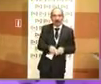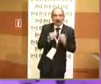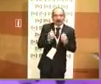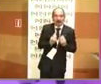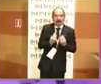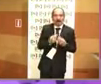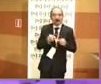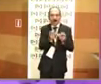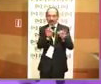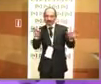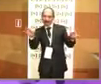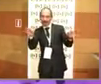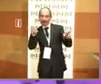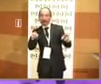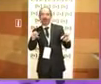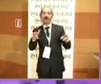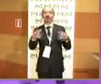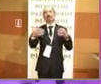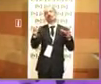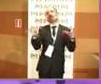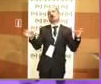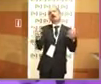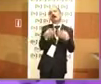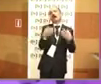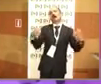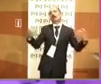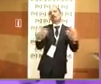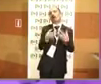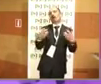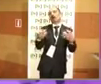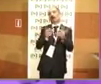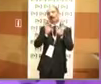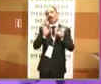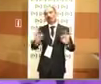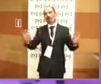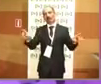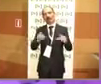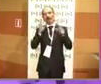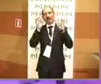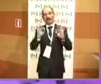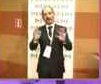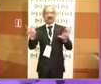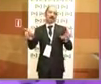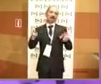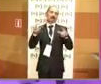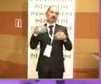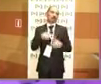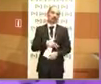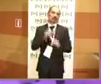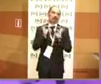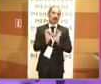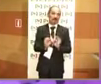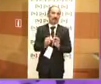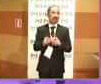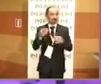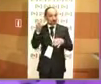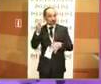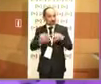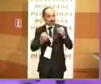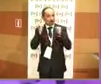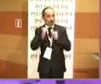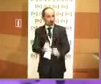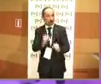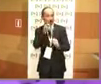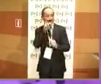io penso che la misura rende più armonica la società, sono valori nostri. La giustizia parla del nostro possibile